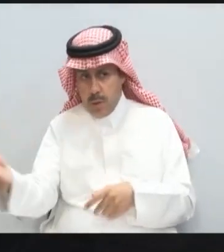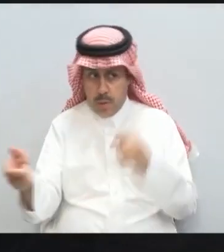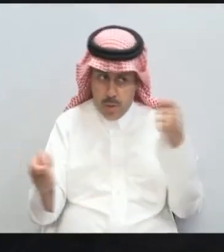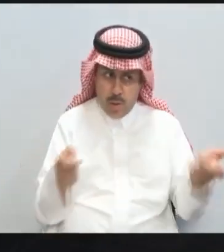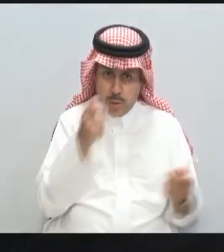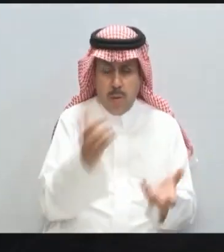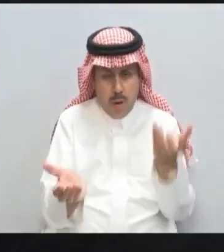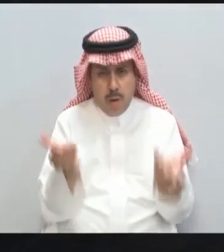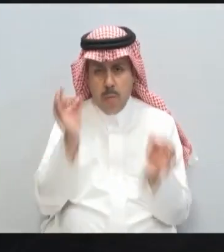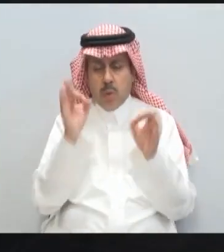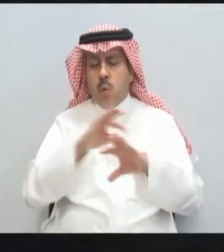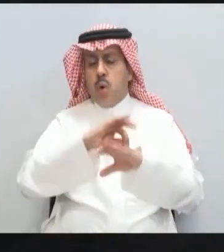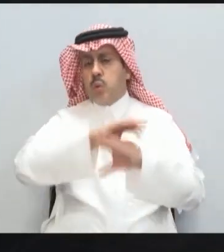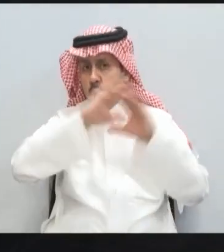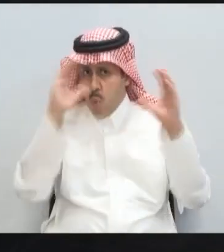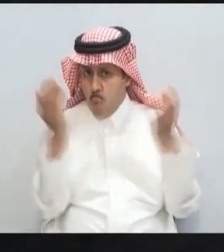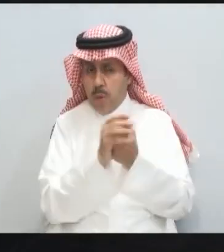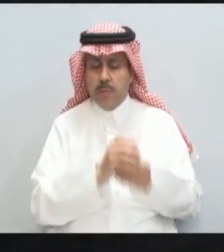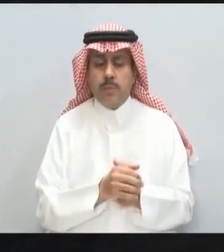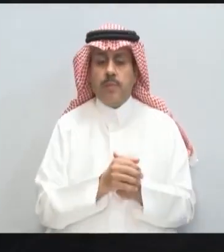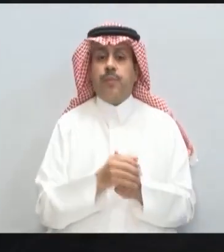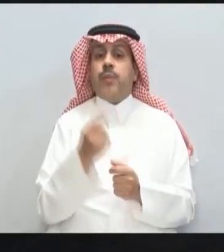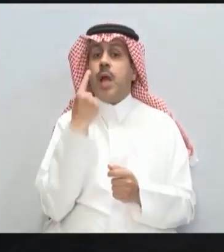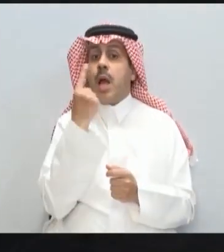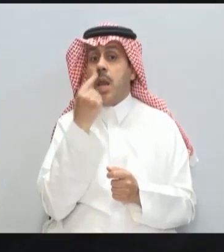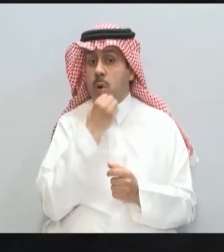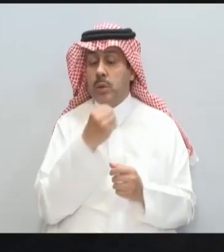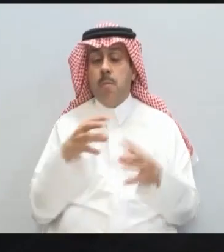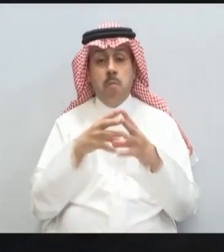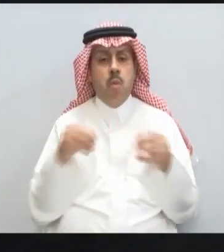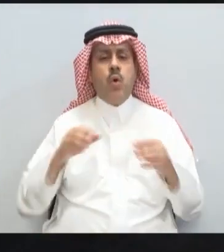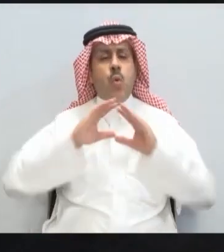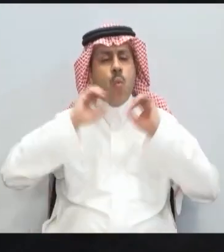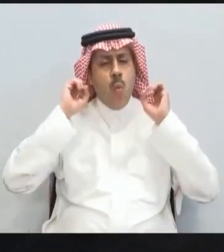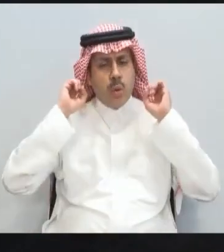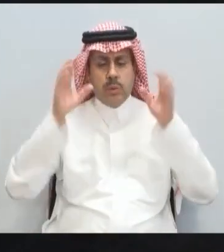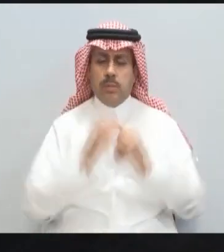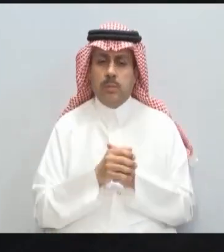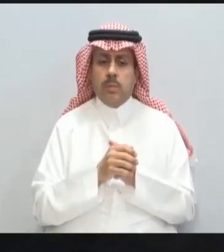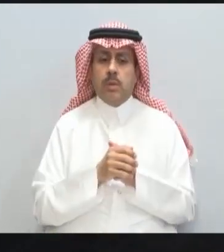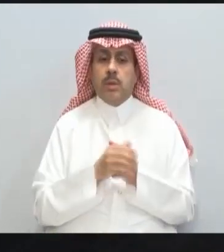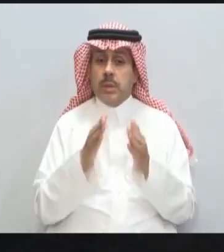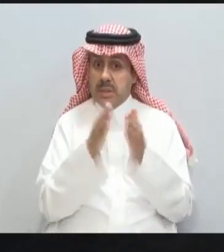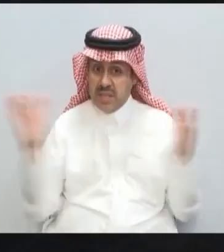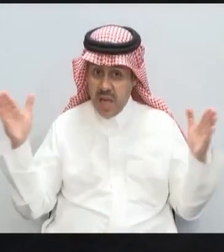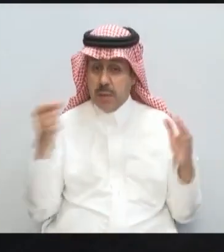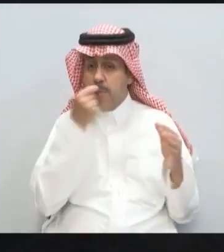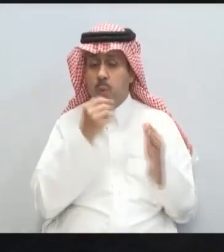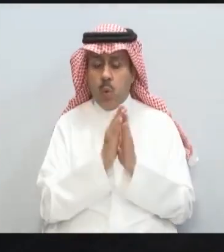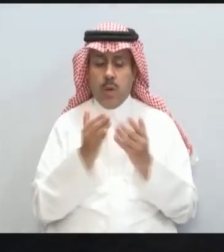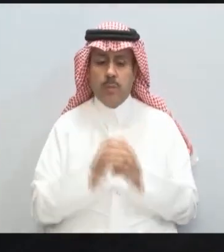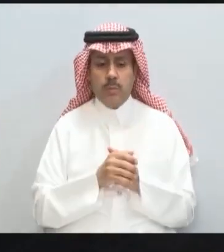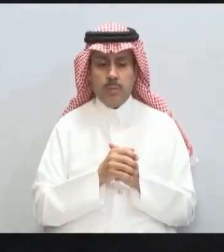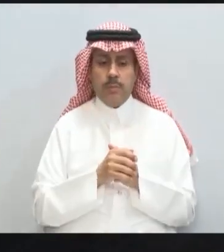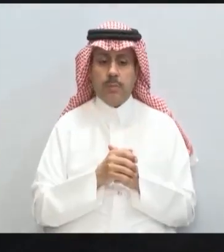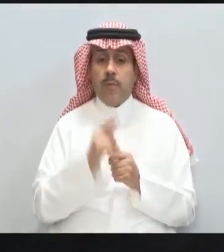حقه لاحظوا معي كلمه واحده وتحتها معاني واسعه مما يدل على سعه كتاب الله جل وعلا